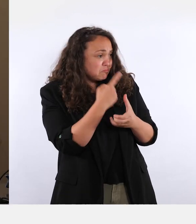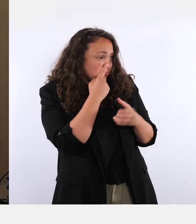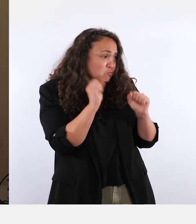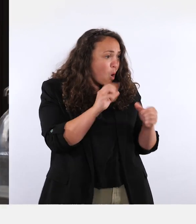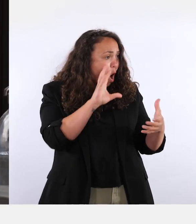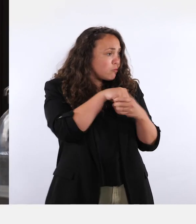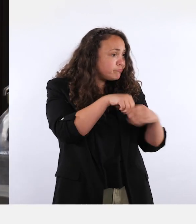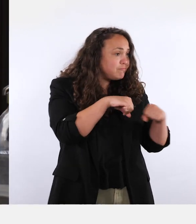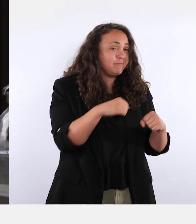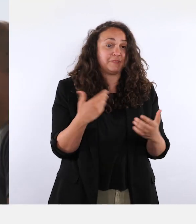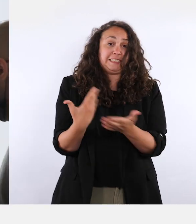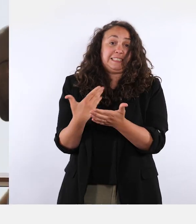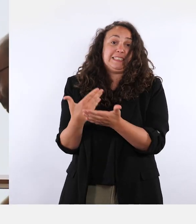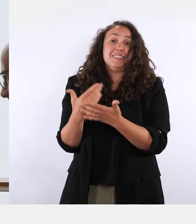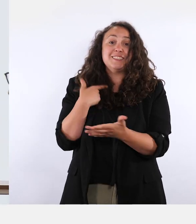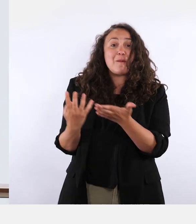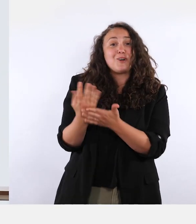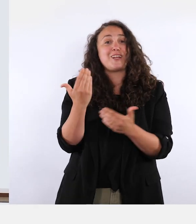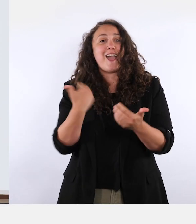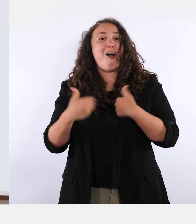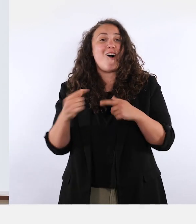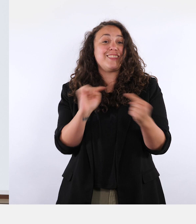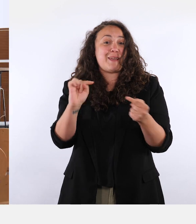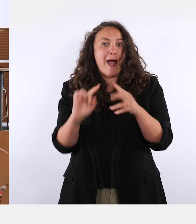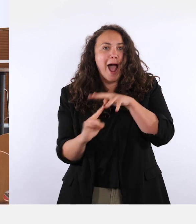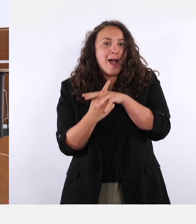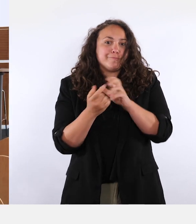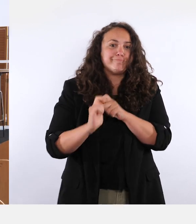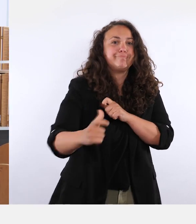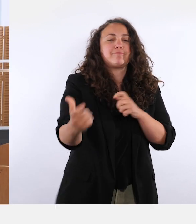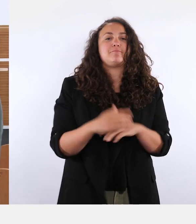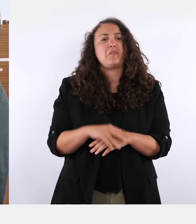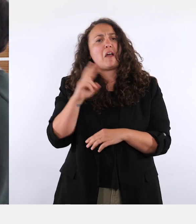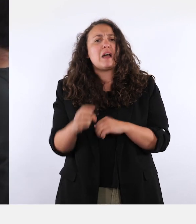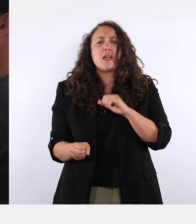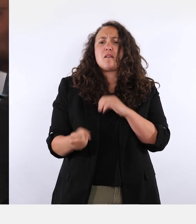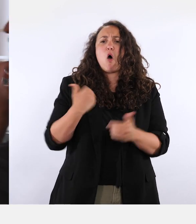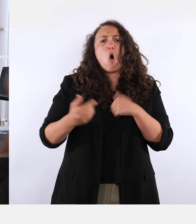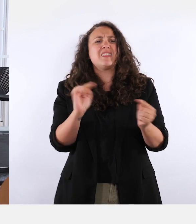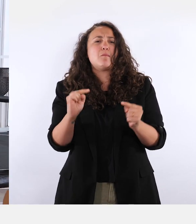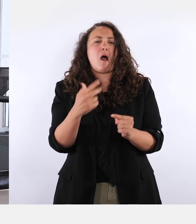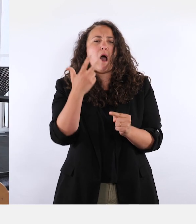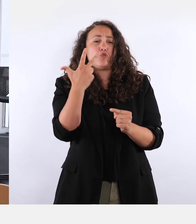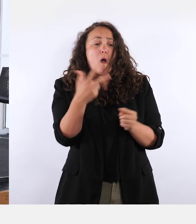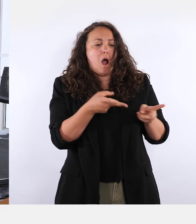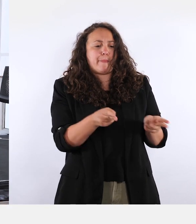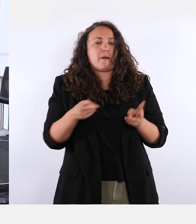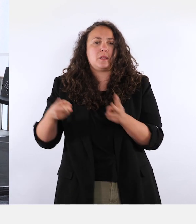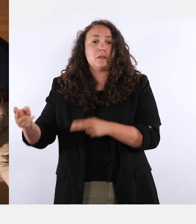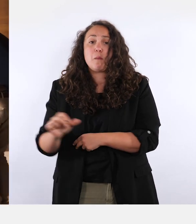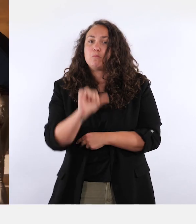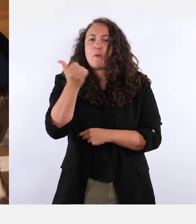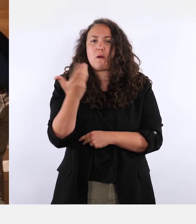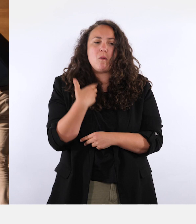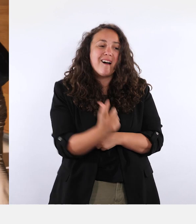Et c'est comme ça que le projet En débat est parti. Le projet En débat, en substance, se décomposait en 3 parties.